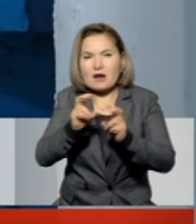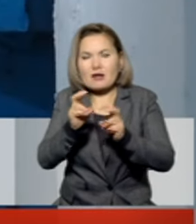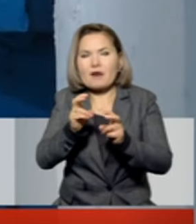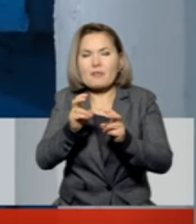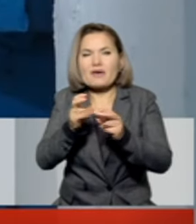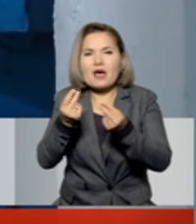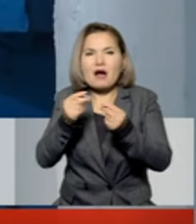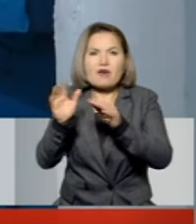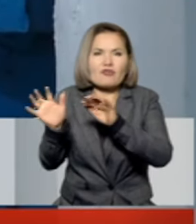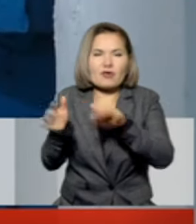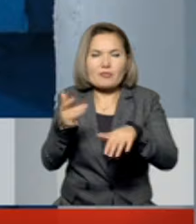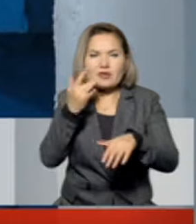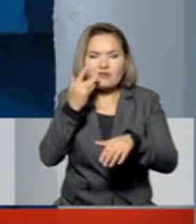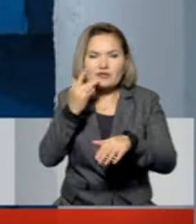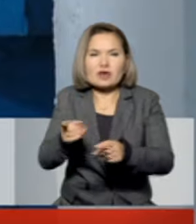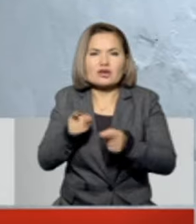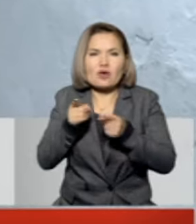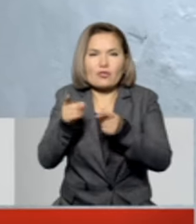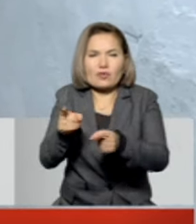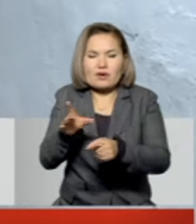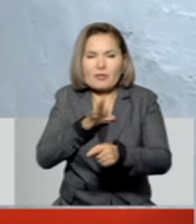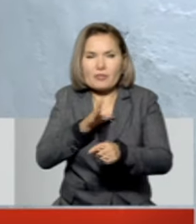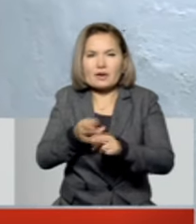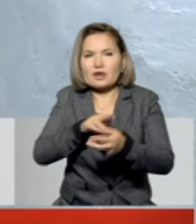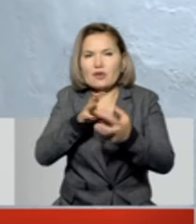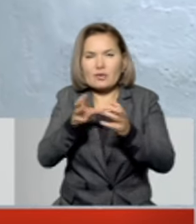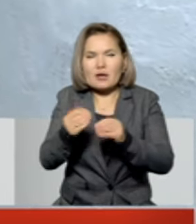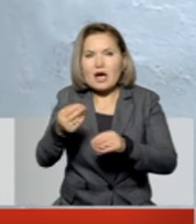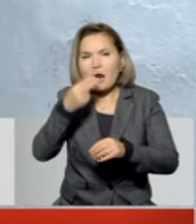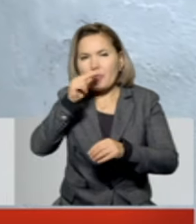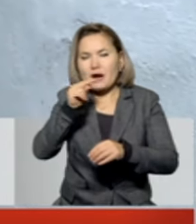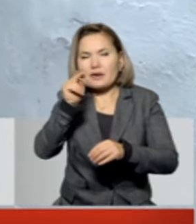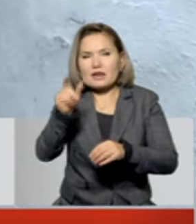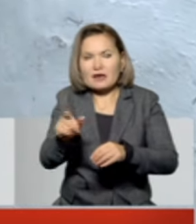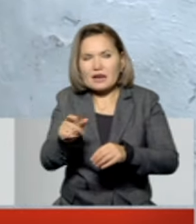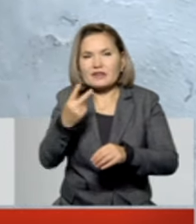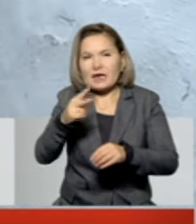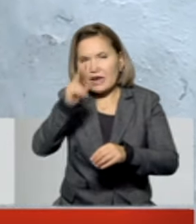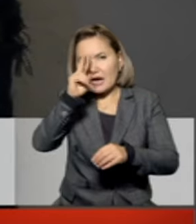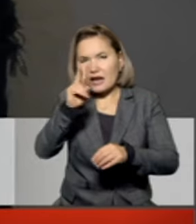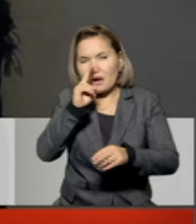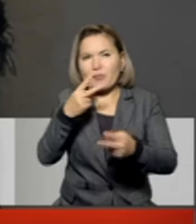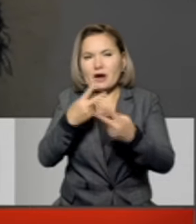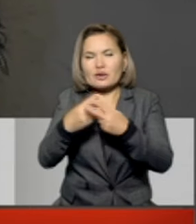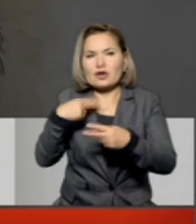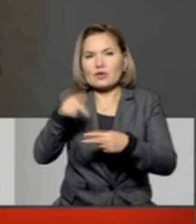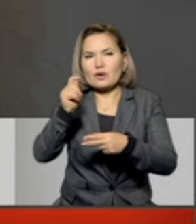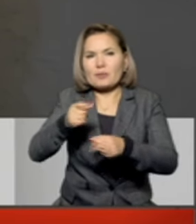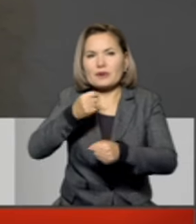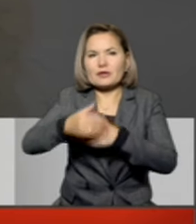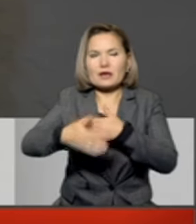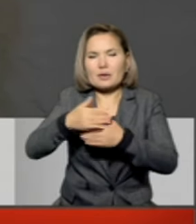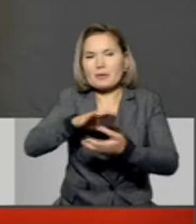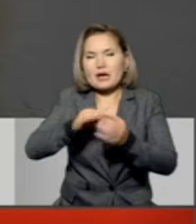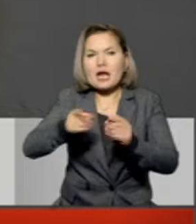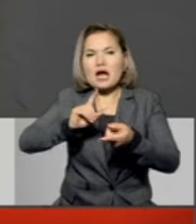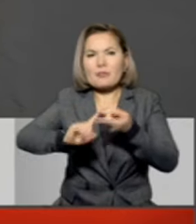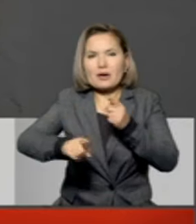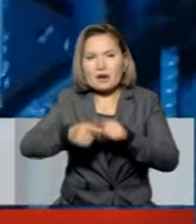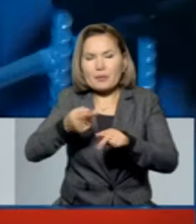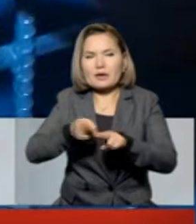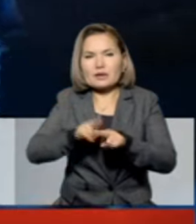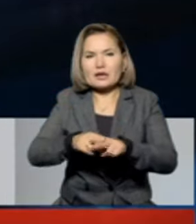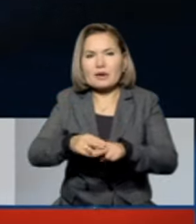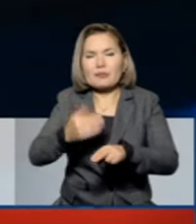мүлкіне қол сұққан. Мамандандырылған тергеу соты күдіктіні 2 айға қамауға алу туралы шешім шығарды. Ал оның сыбайласы